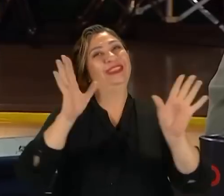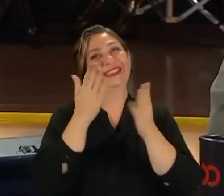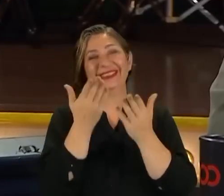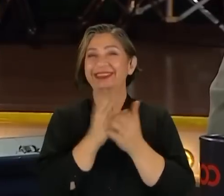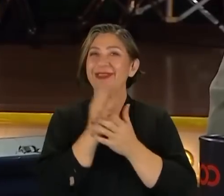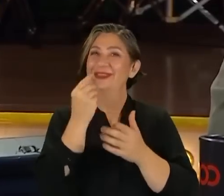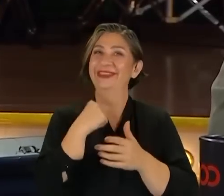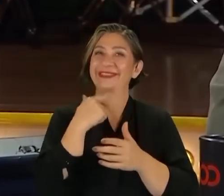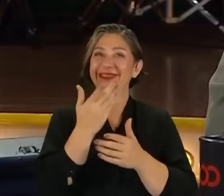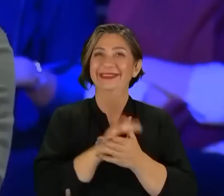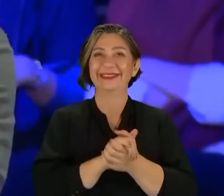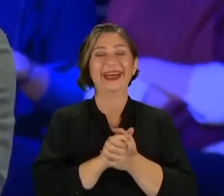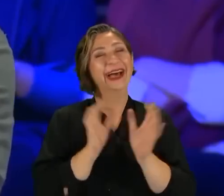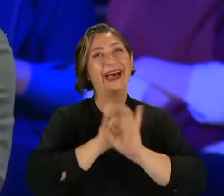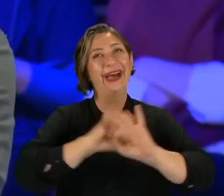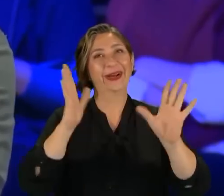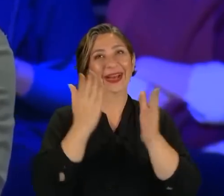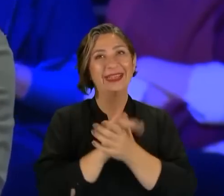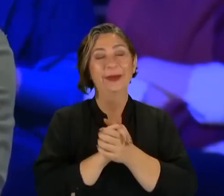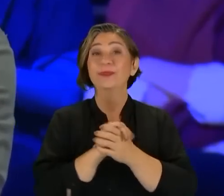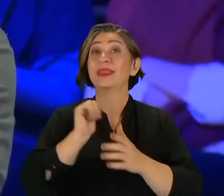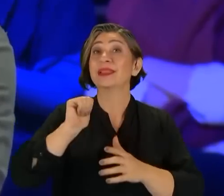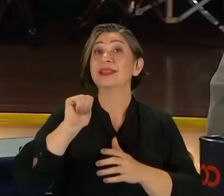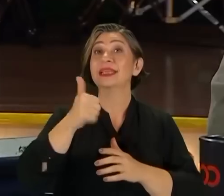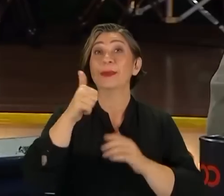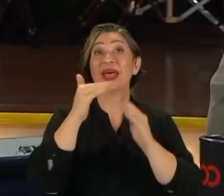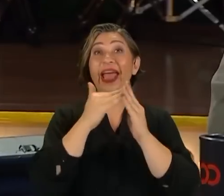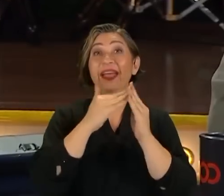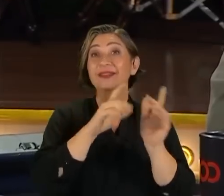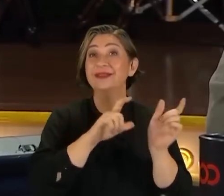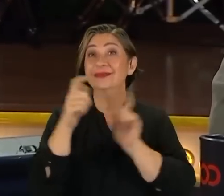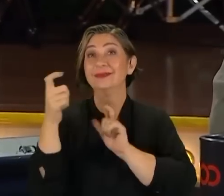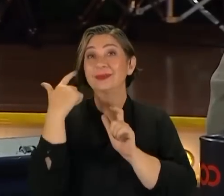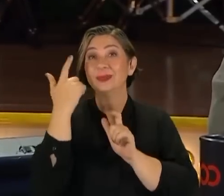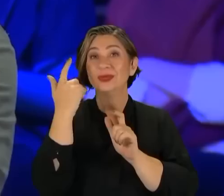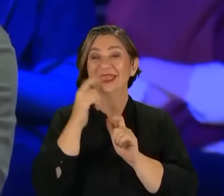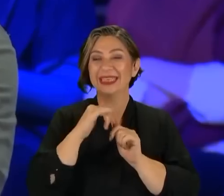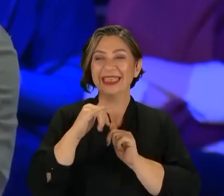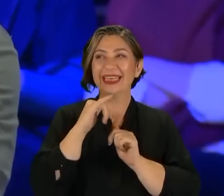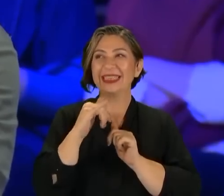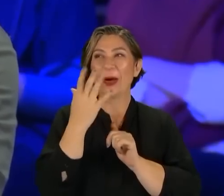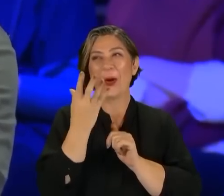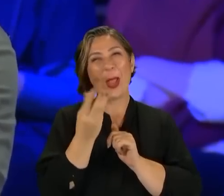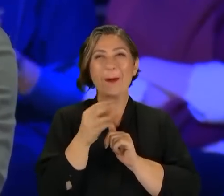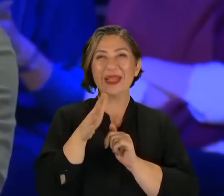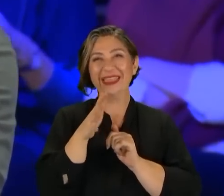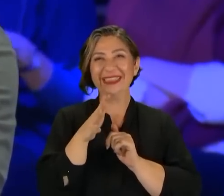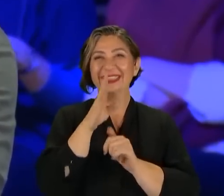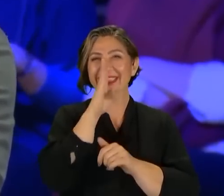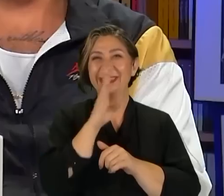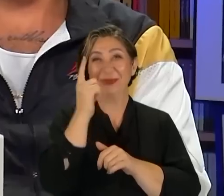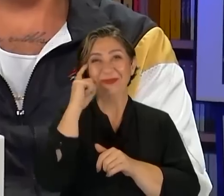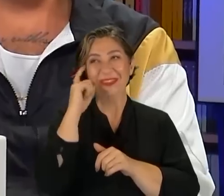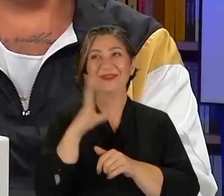Müthişsiniz. Çok çok tatlı bence. Harikulade. Peki ne zaman bir eve çıkma görünüyor? Yakınlarda var öyle bir plan. Ciddiye